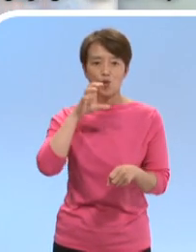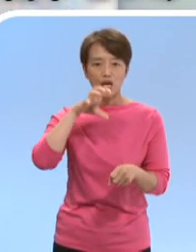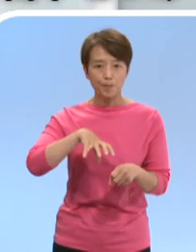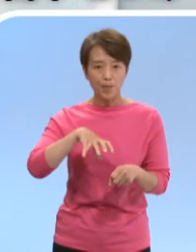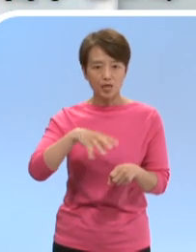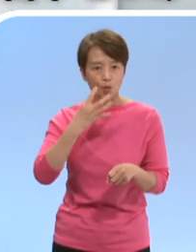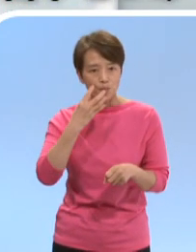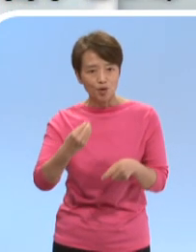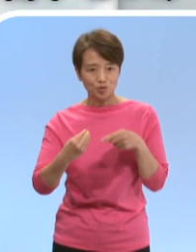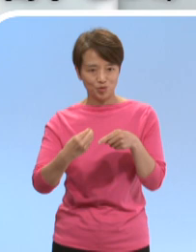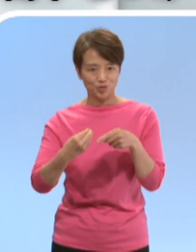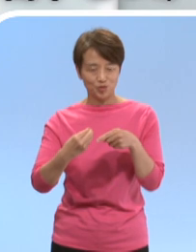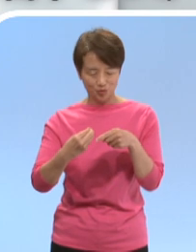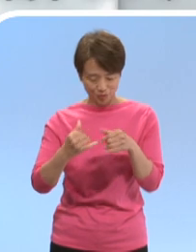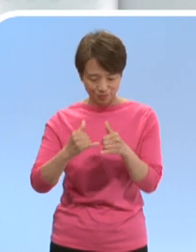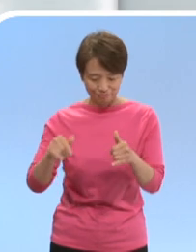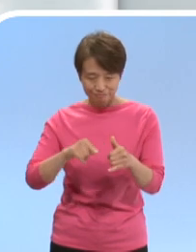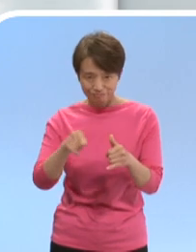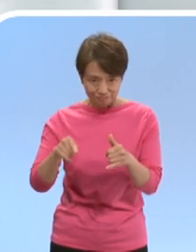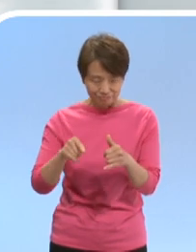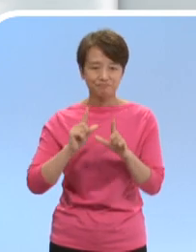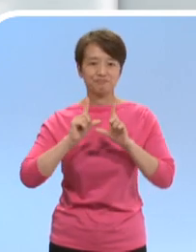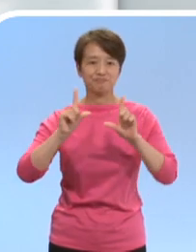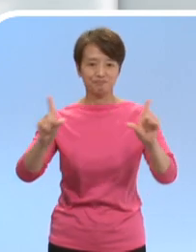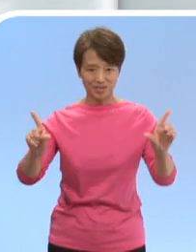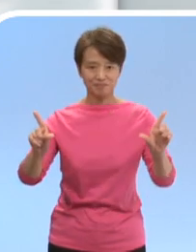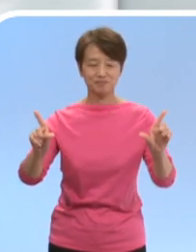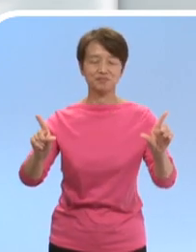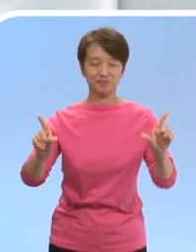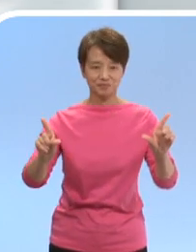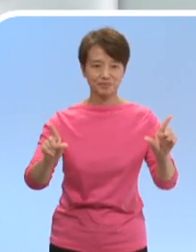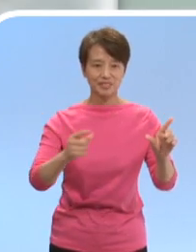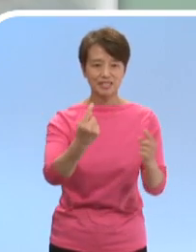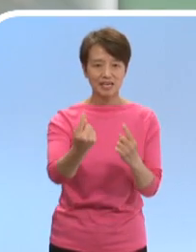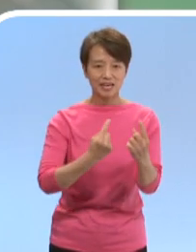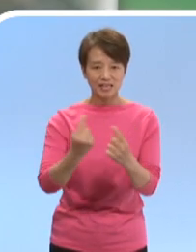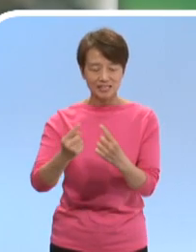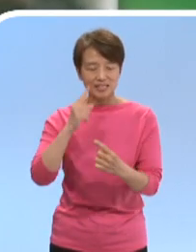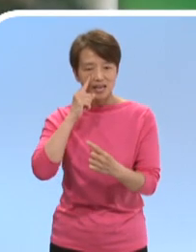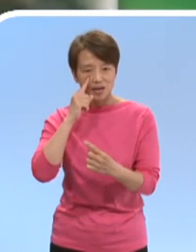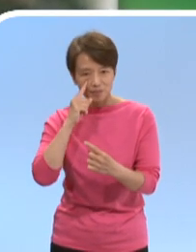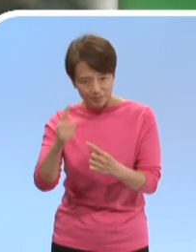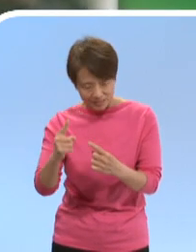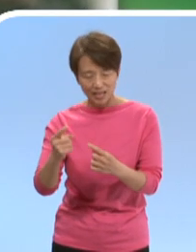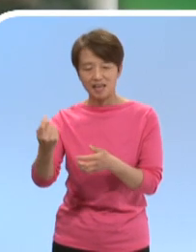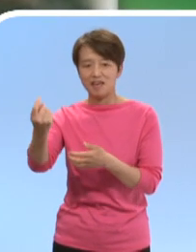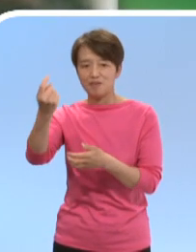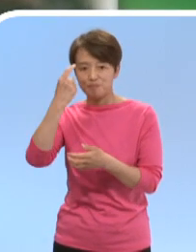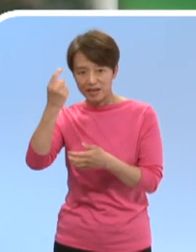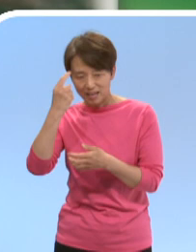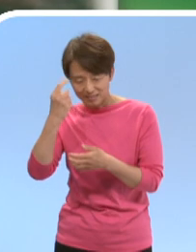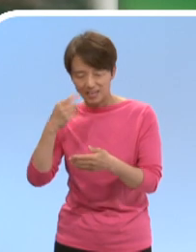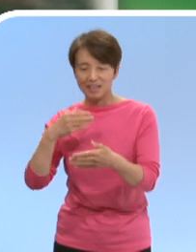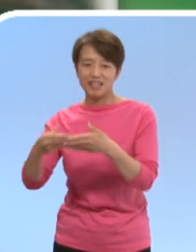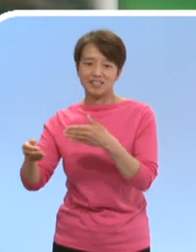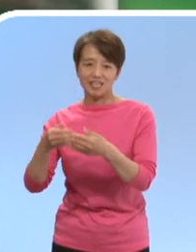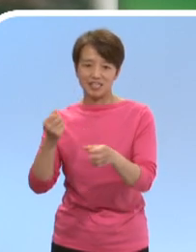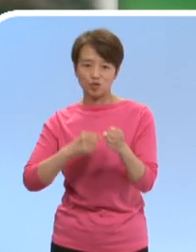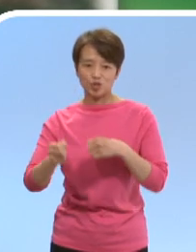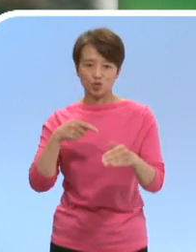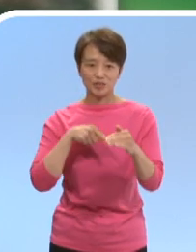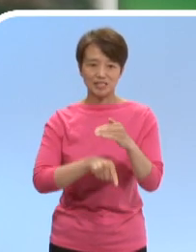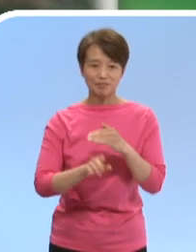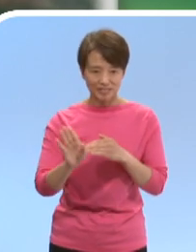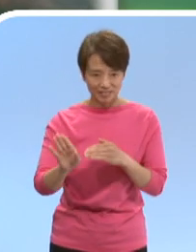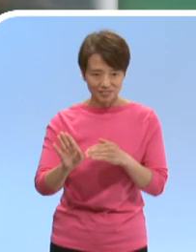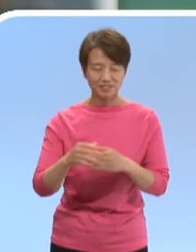場、いわゆるフィールドの魅力を地域の人々が発信し、多くの人に来て、見て、学び、体